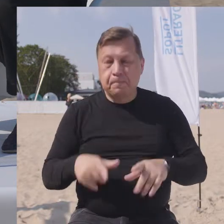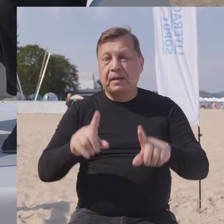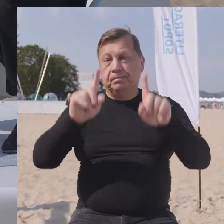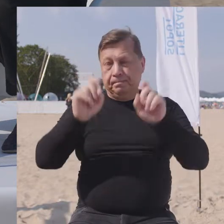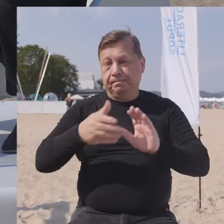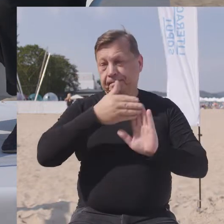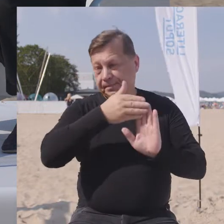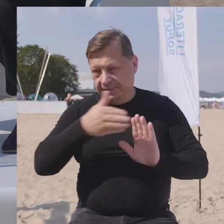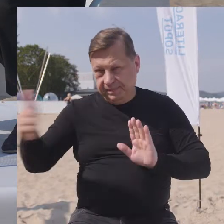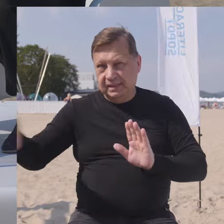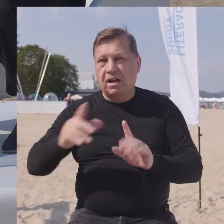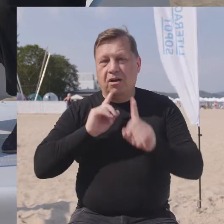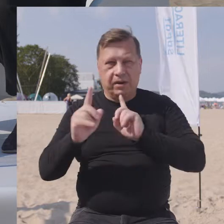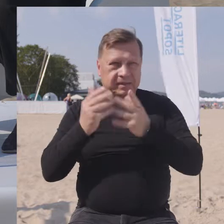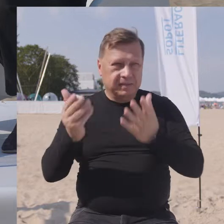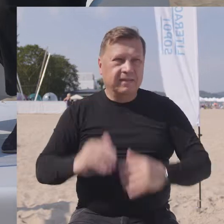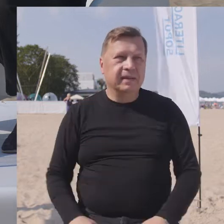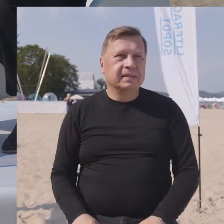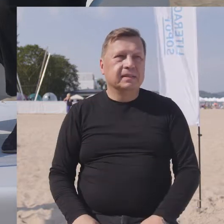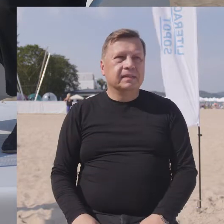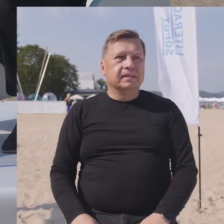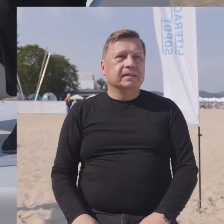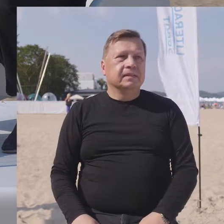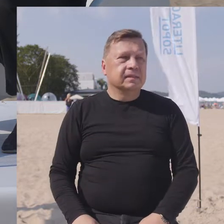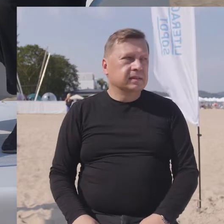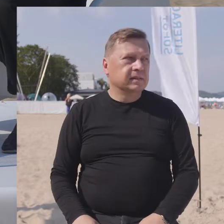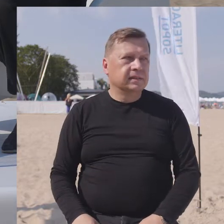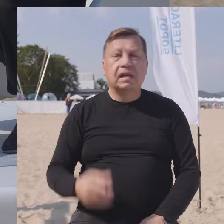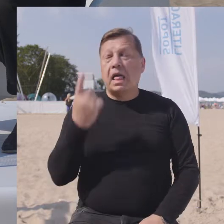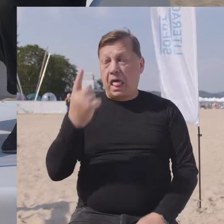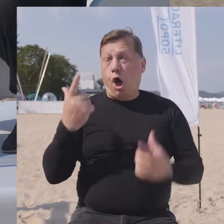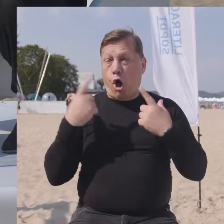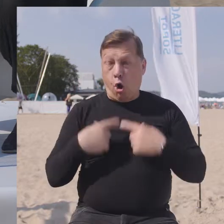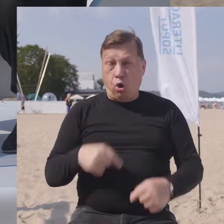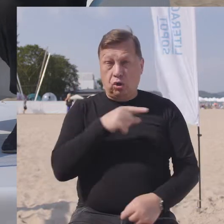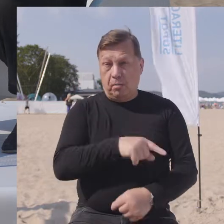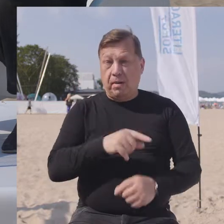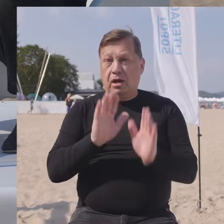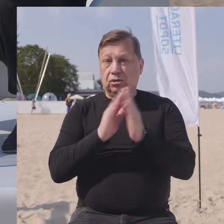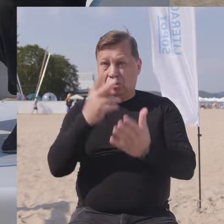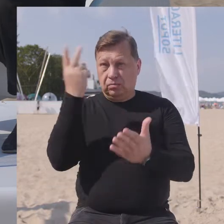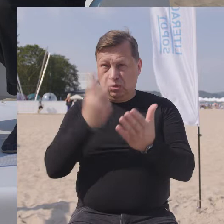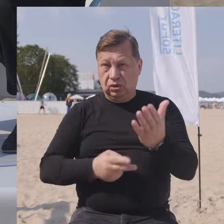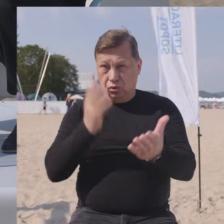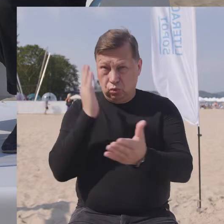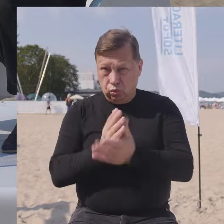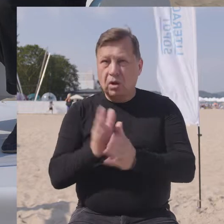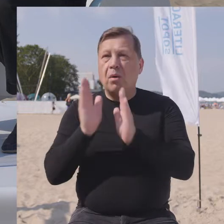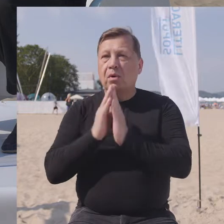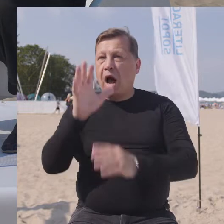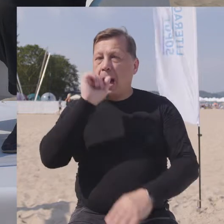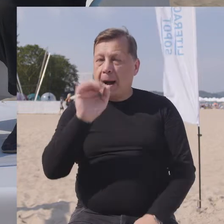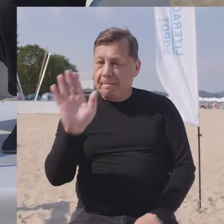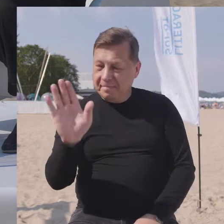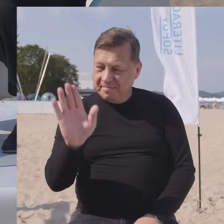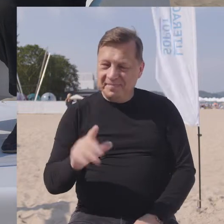wyjścia i zaczepienia naszej rozmowy i jedną osobę, która już przeczytała, ale ma nie podpowiadać. Książkę oczywiście można